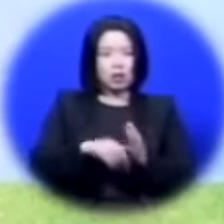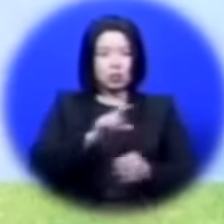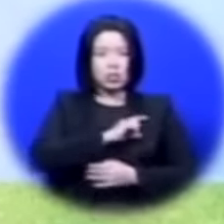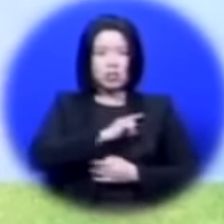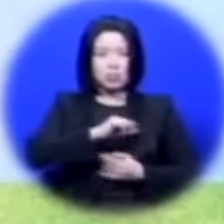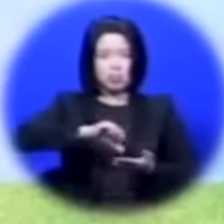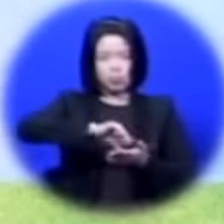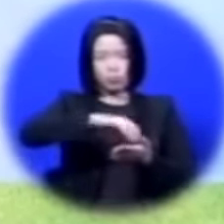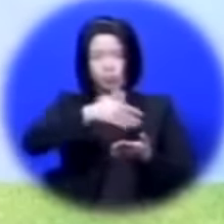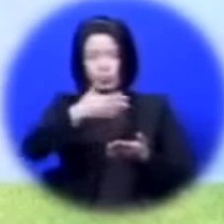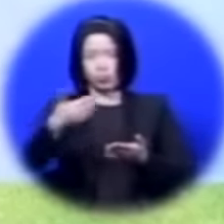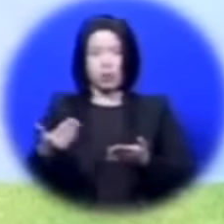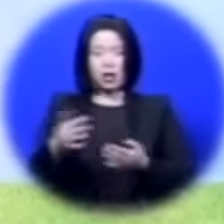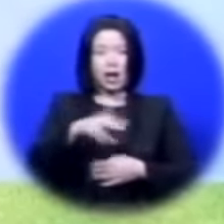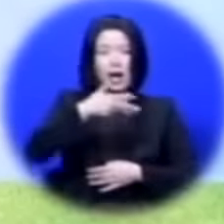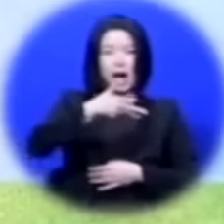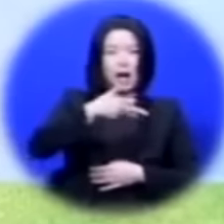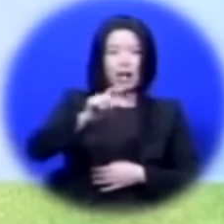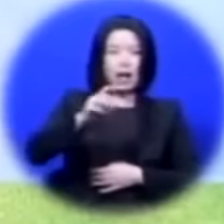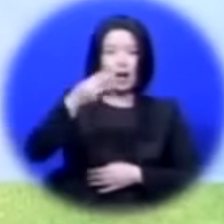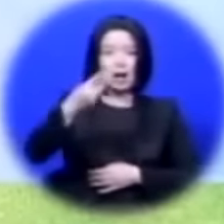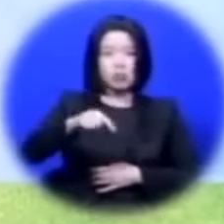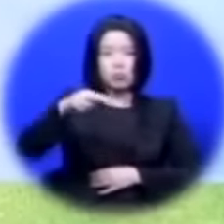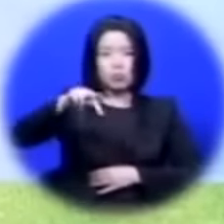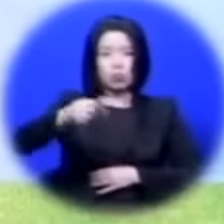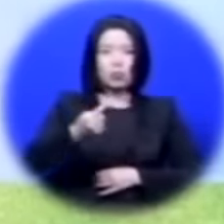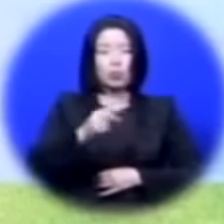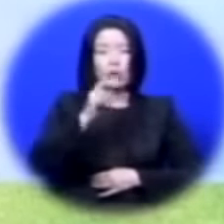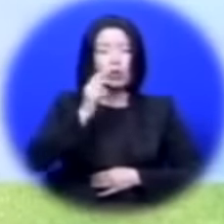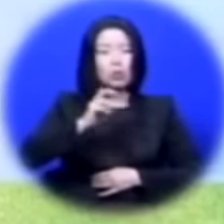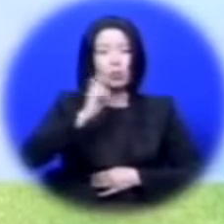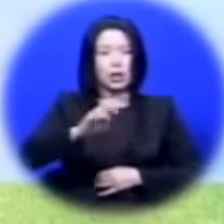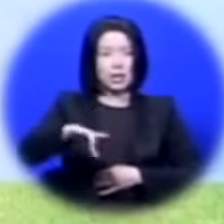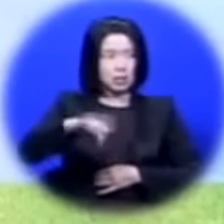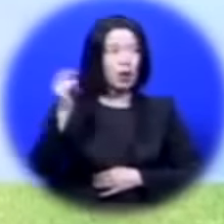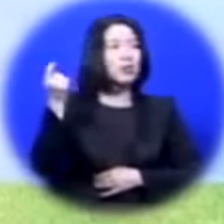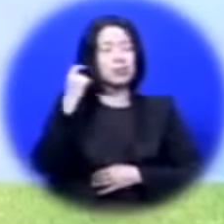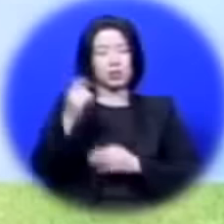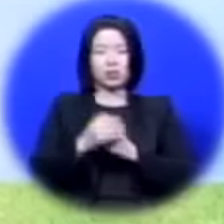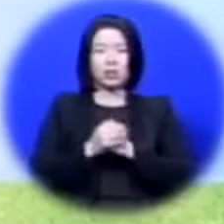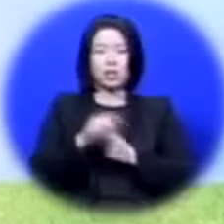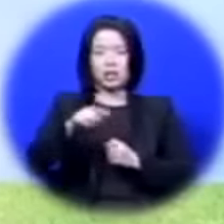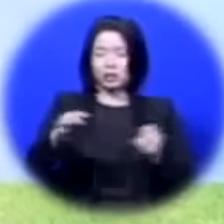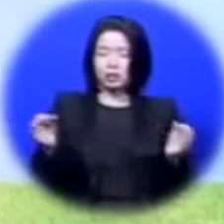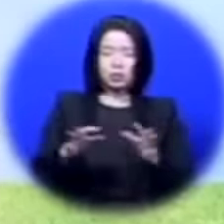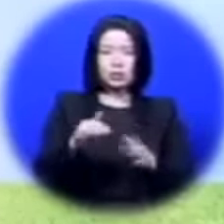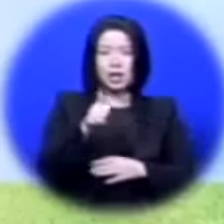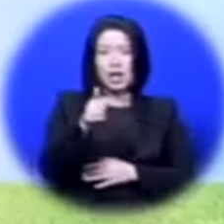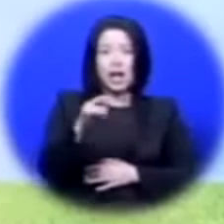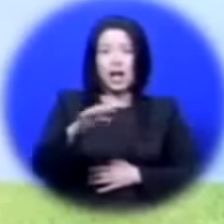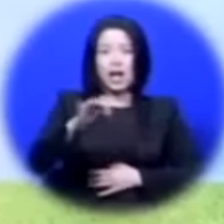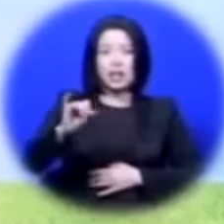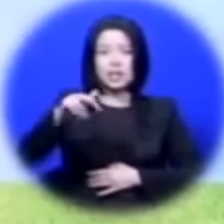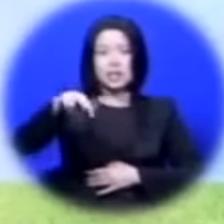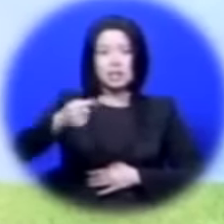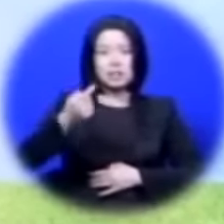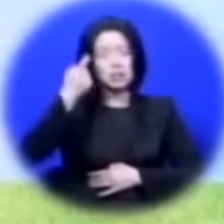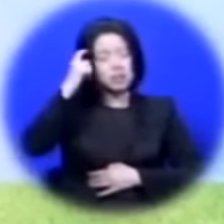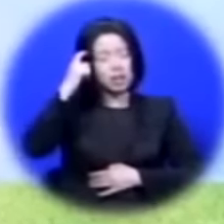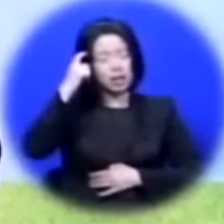뛰어났던 카루소의 노래를 처음 듣습니다 그 순간을 헤이즈가 이렇게 회상합니다